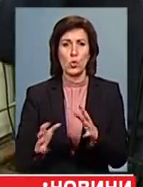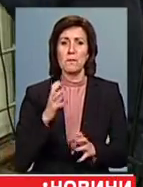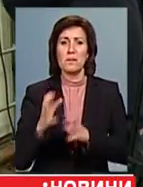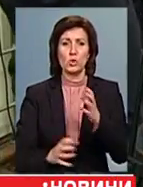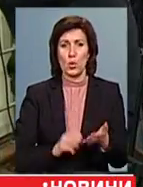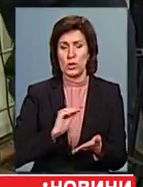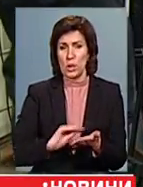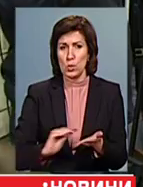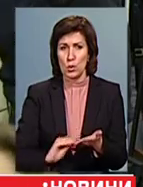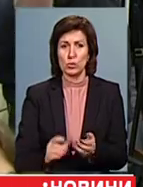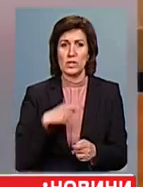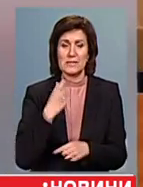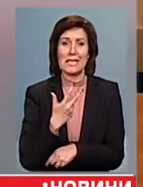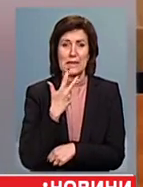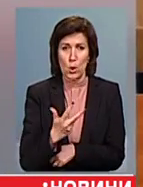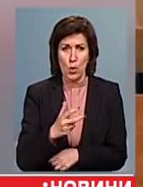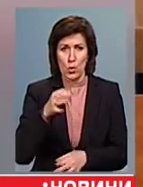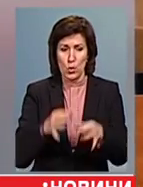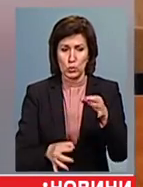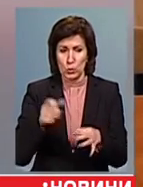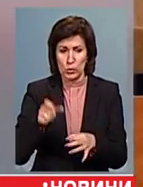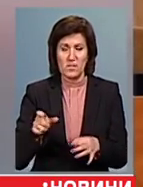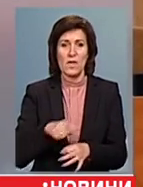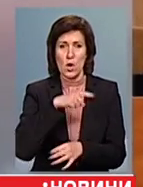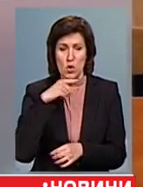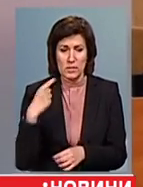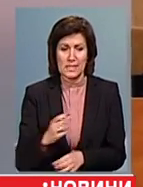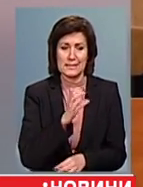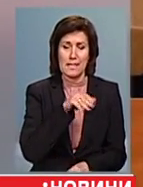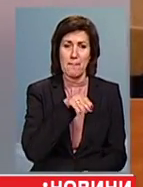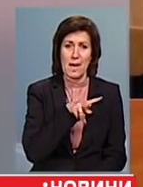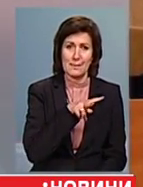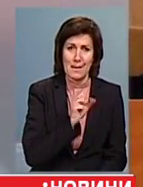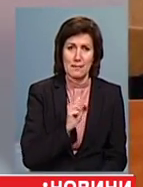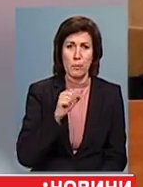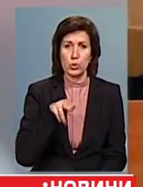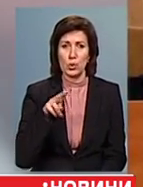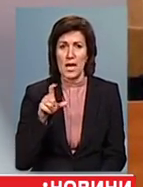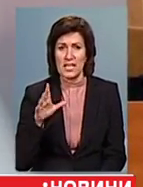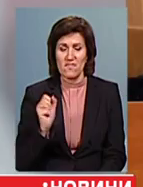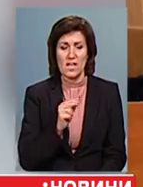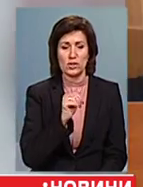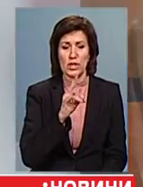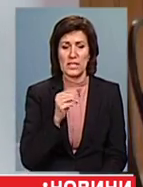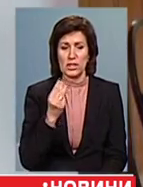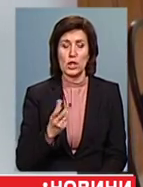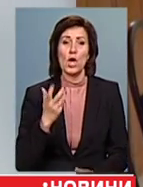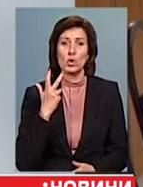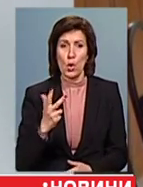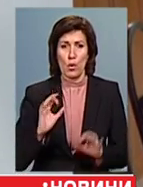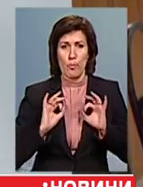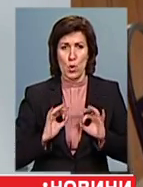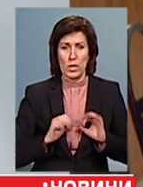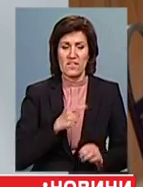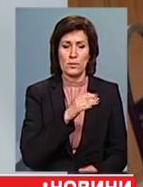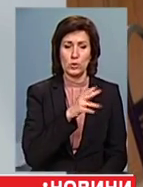доручення. Йдеться про трьох суддів Донецького міського суду Росії – Леоніда Степаненка, Алі Хайбулаєва та Євгенію Черниш. І трьох прокурорів –